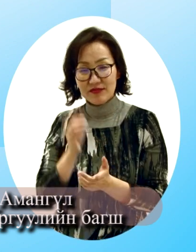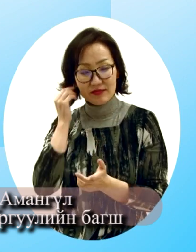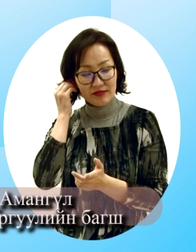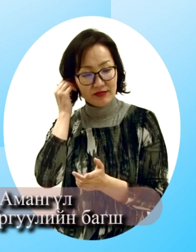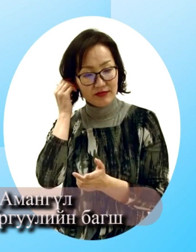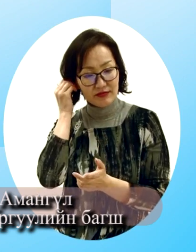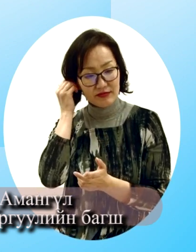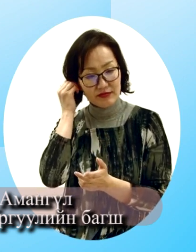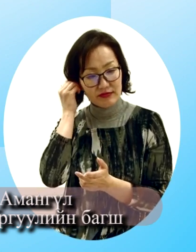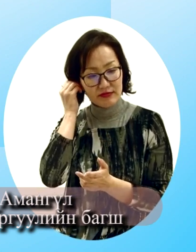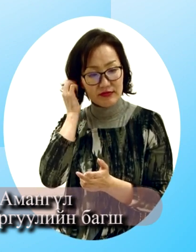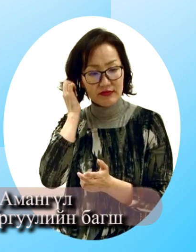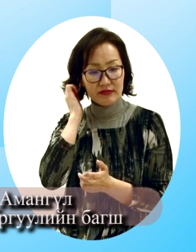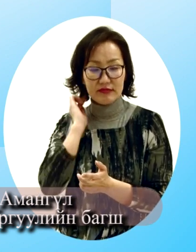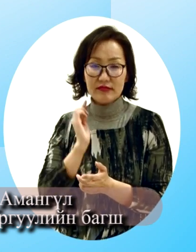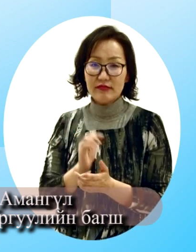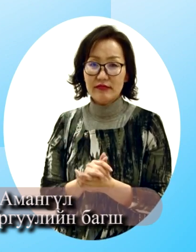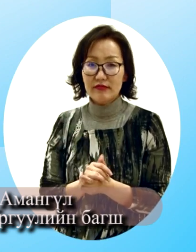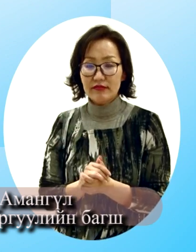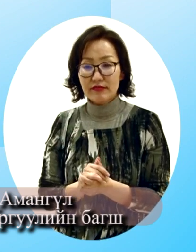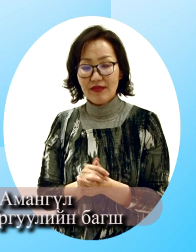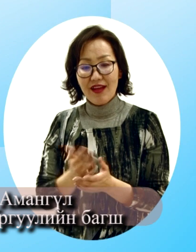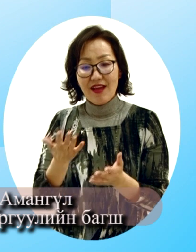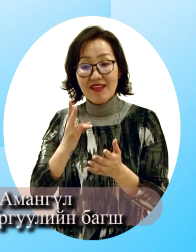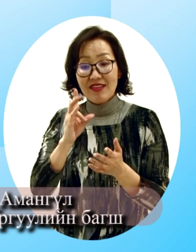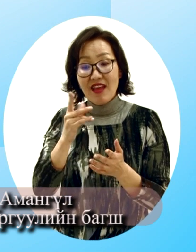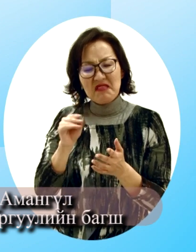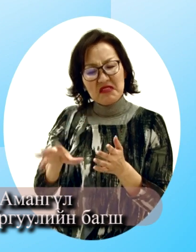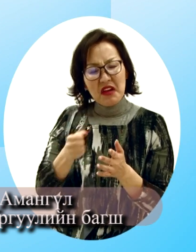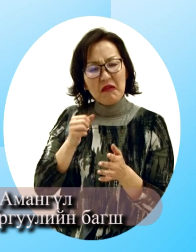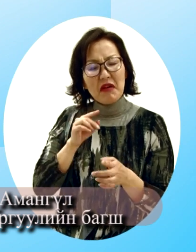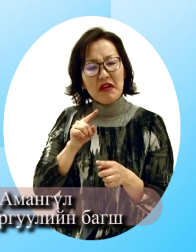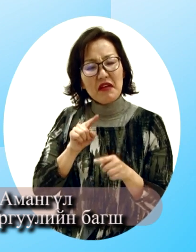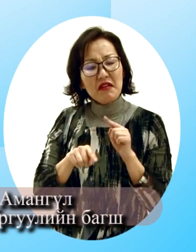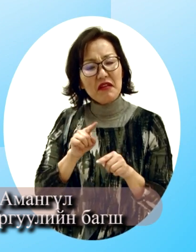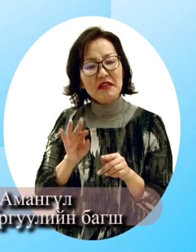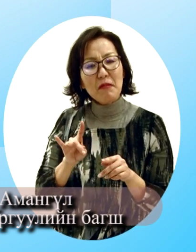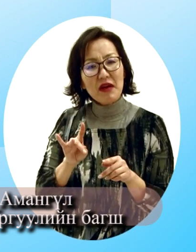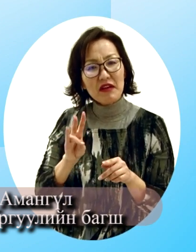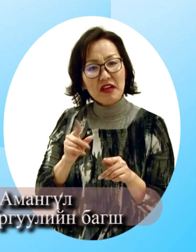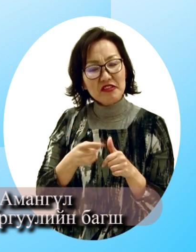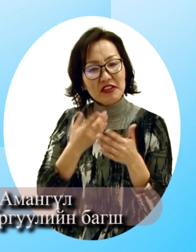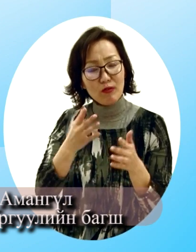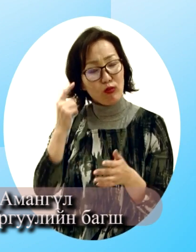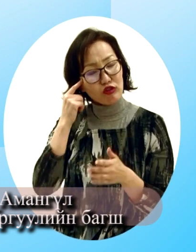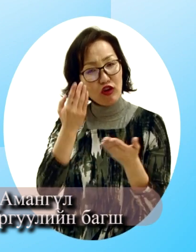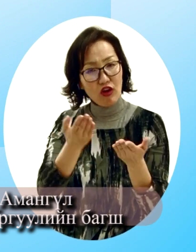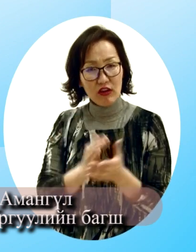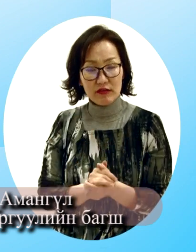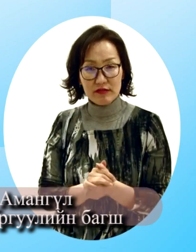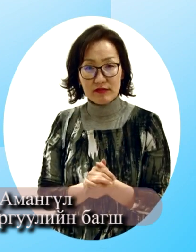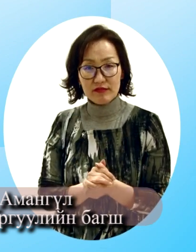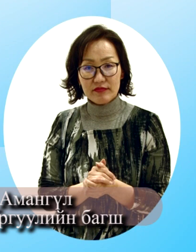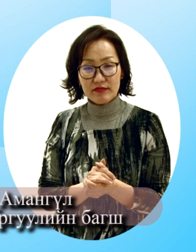Бей жауабы, яғни сантиметр куб. Мұғалімдерің сендерді есепті дұрыс орындап отыр деп сеніп отыр.